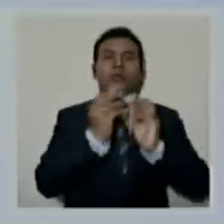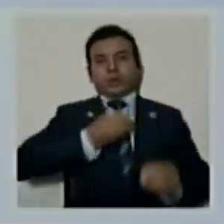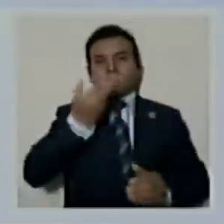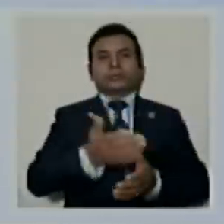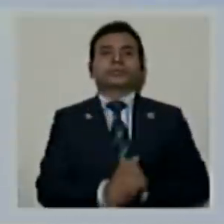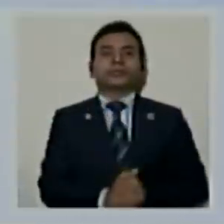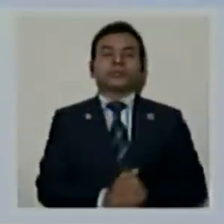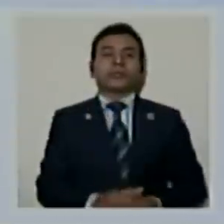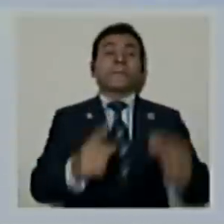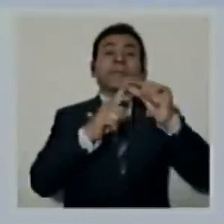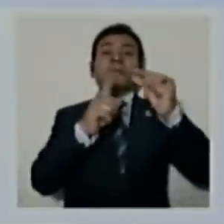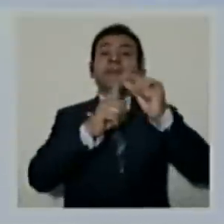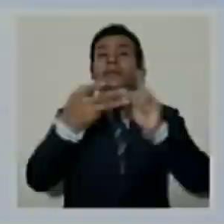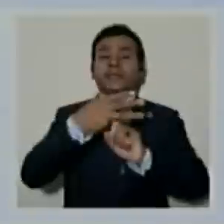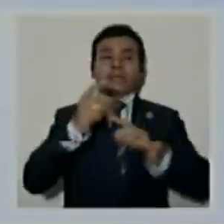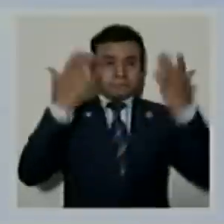প্রাতিষ্ঠানিক কোয়ারেন্টাইন সহ।